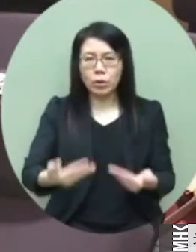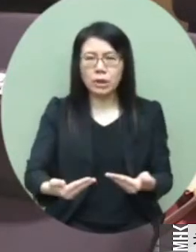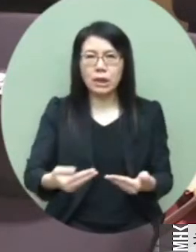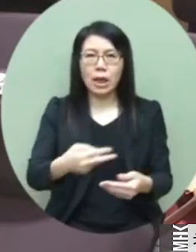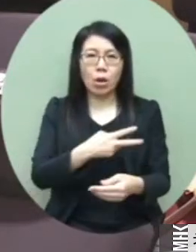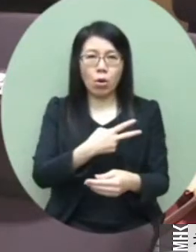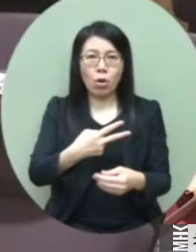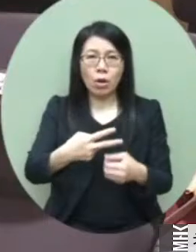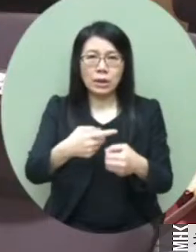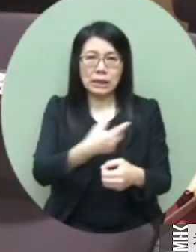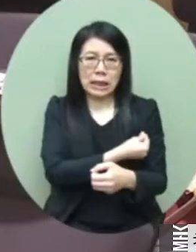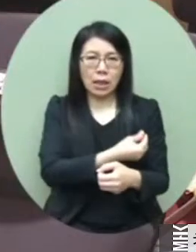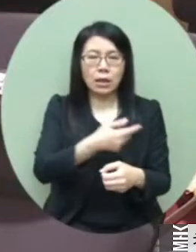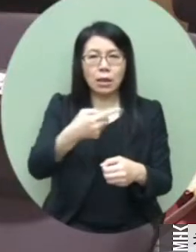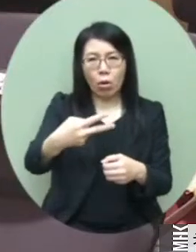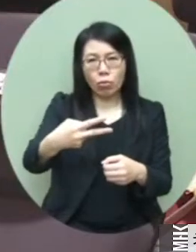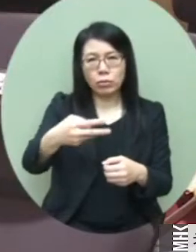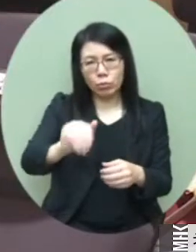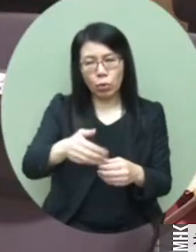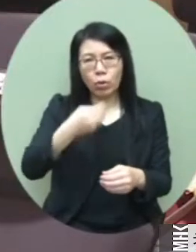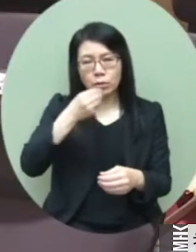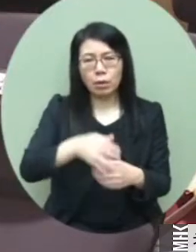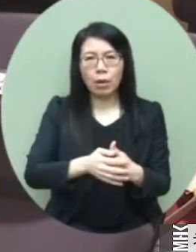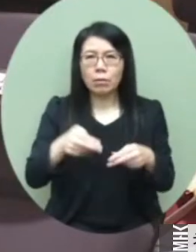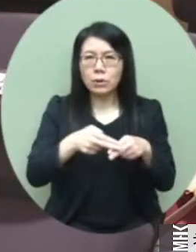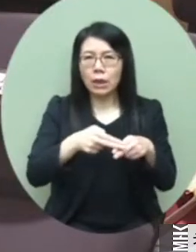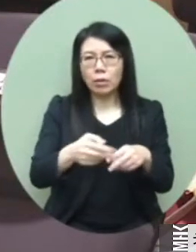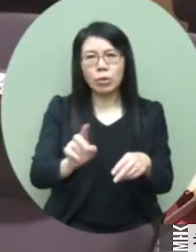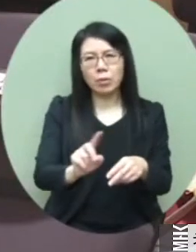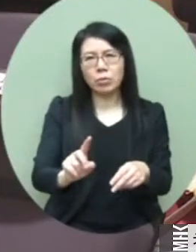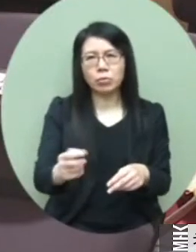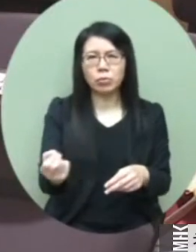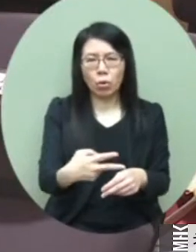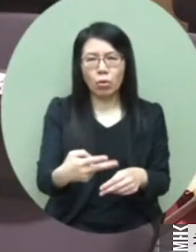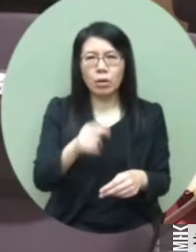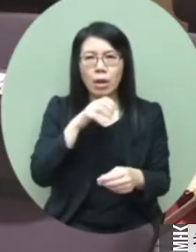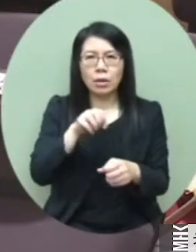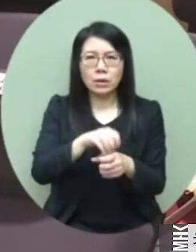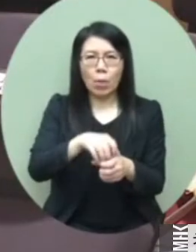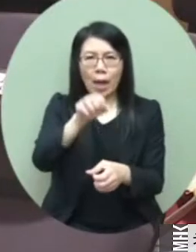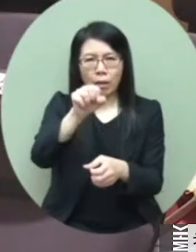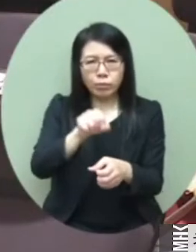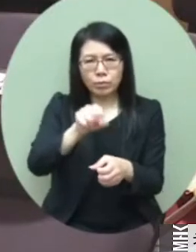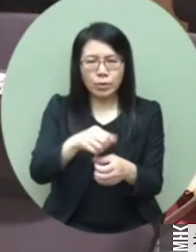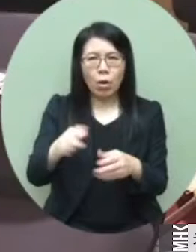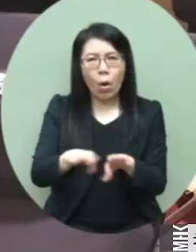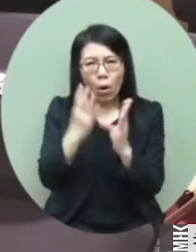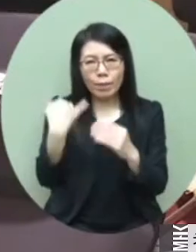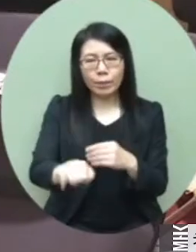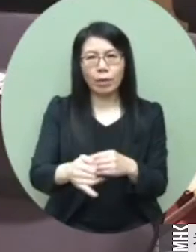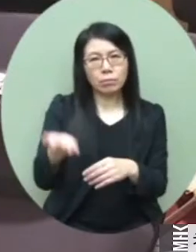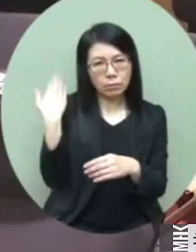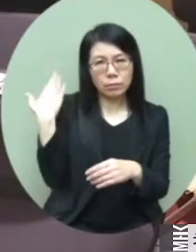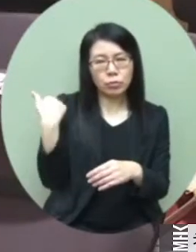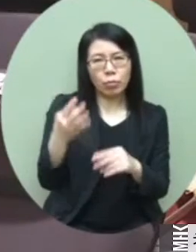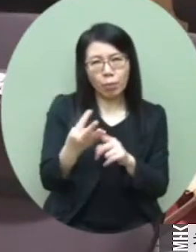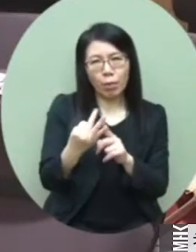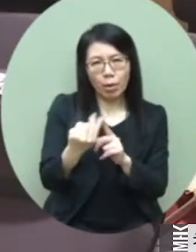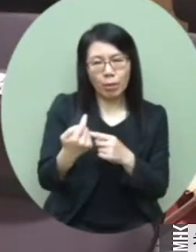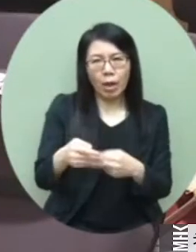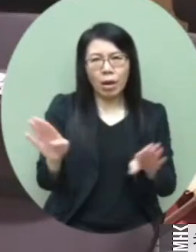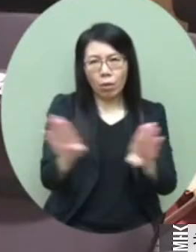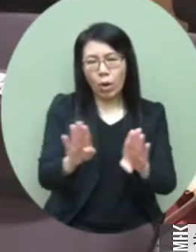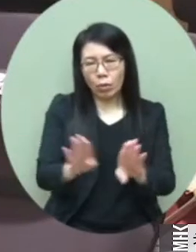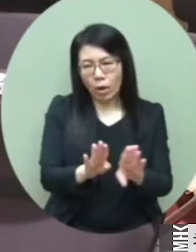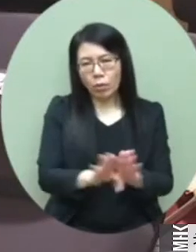呢？咁另外同埋都係食肆嗰度啦，咁點解再一次地就係酒吧又係唔再開呢？因為過往其實咁多次關閉任何